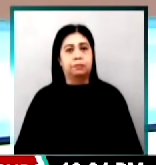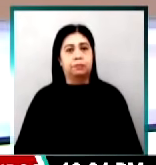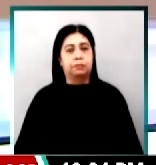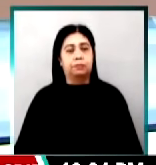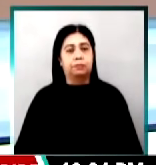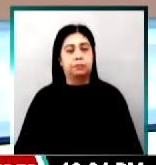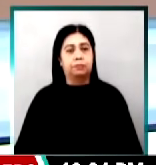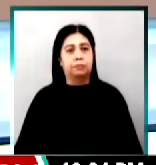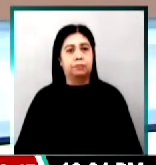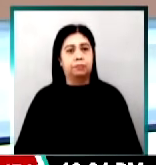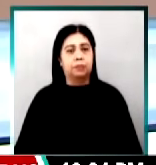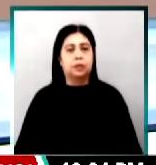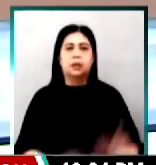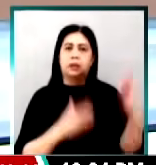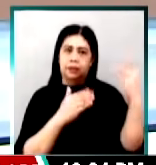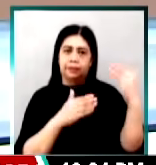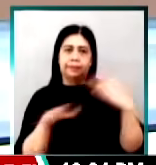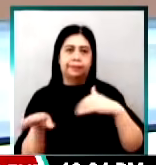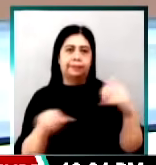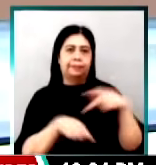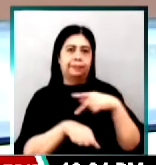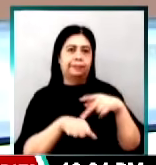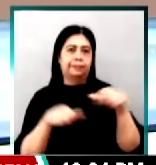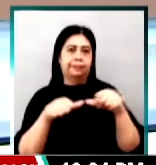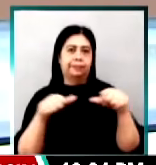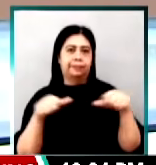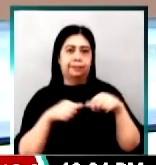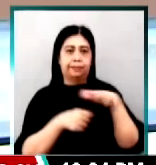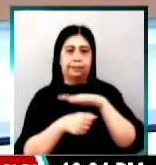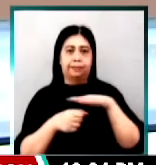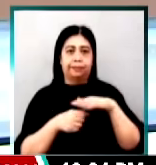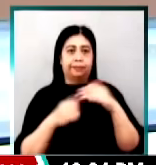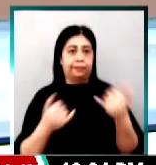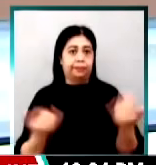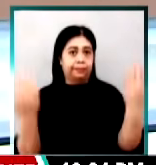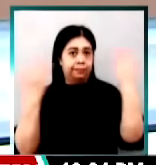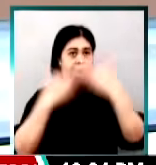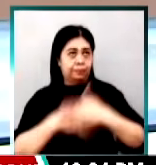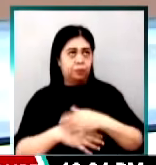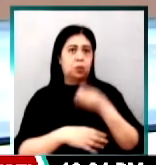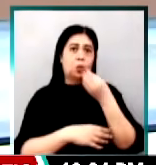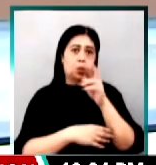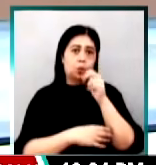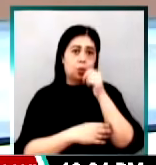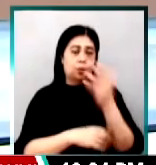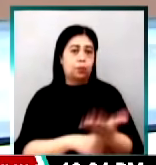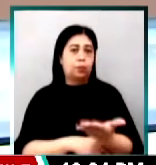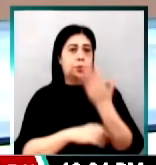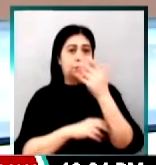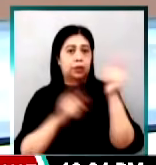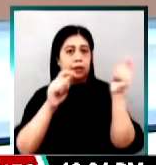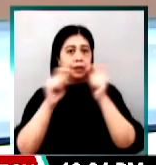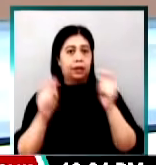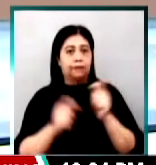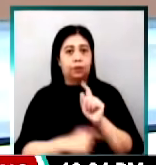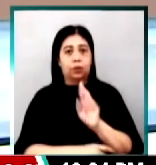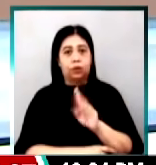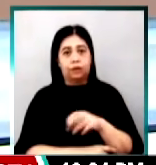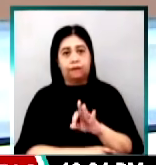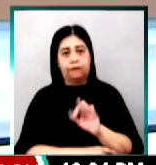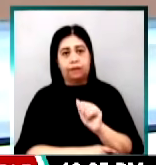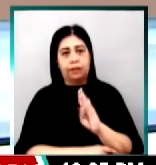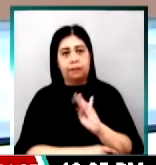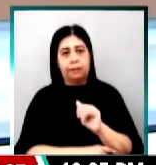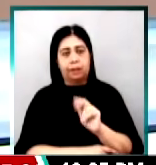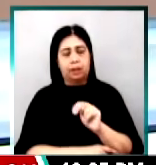Inaasahang lalabas na ng Philippine Area of Responsibility ngayong gabi o bukas ng umaga ang bagyong Fabian. Pero magiging maulan pa rin